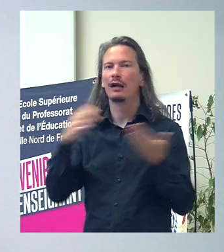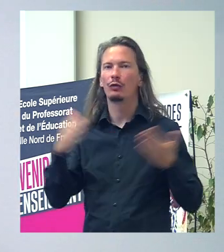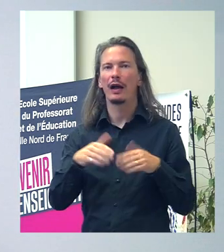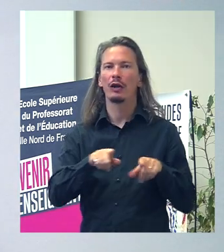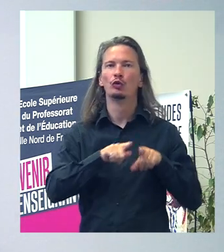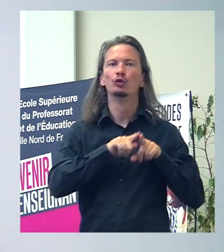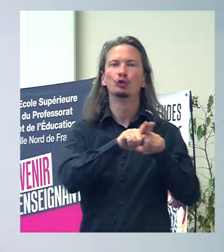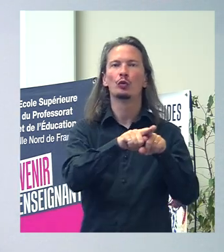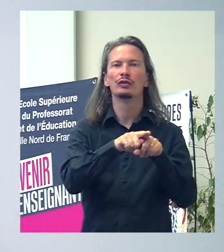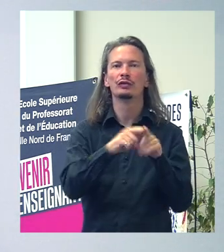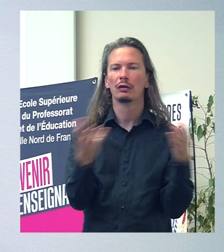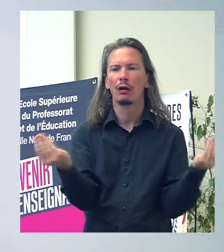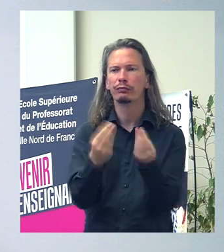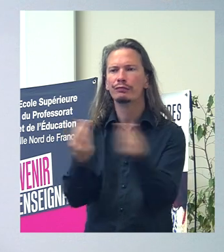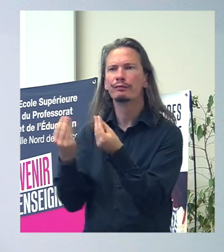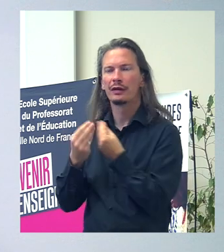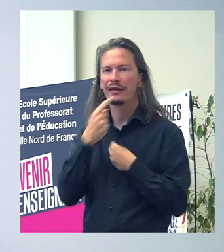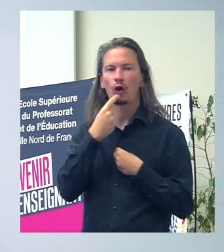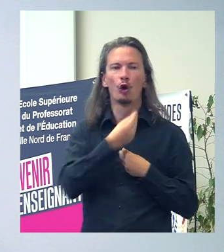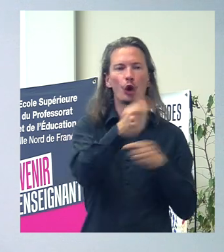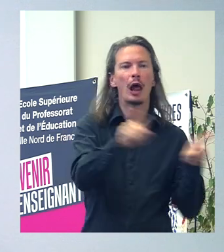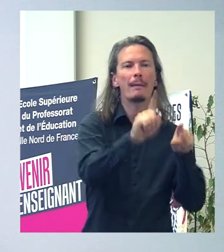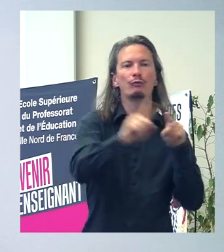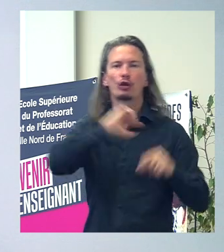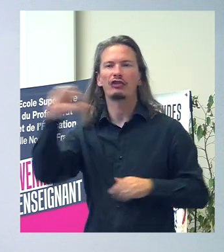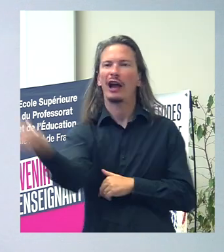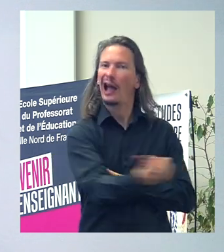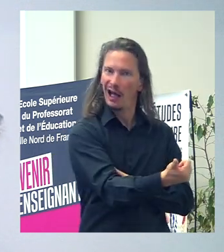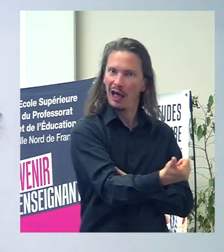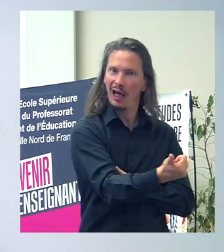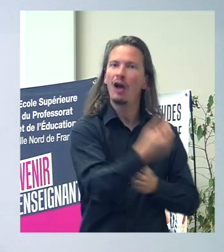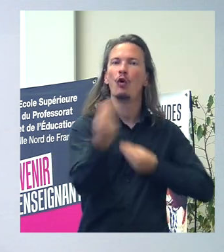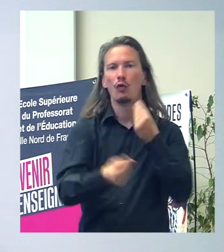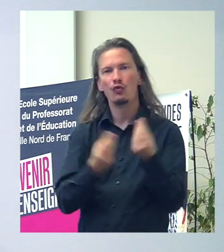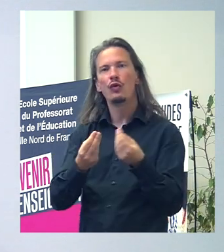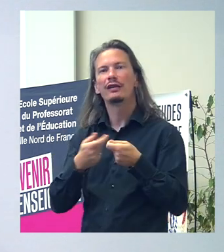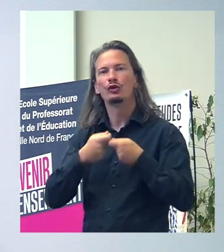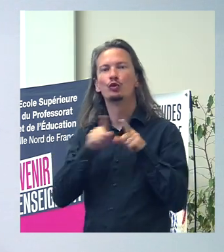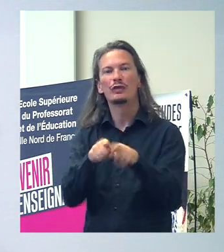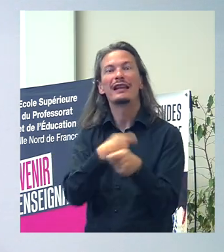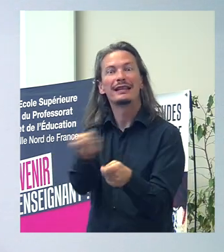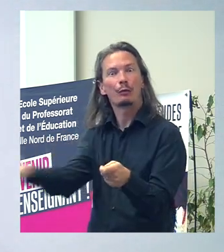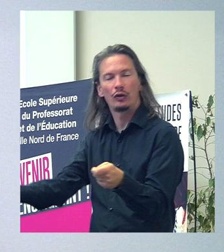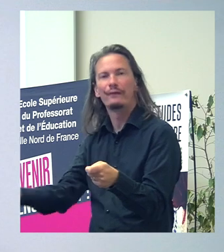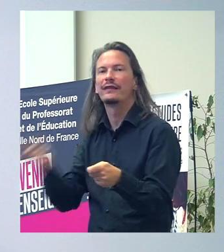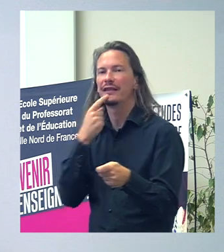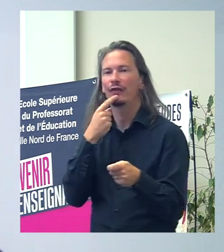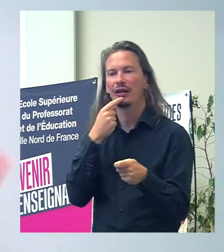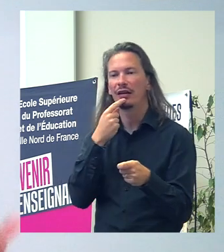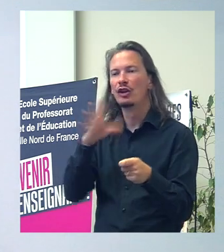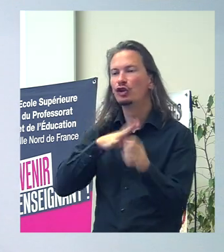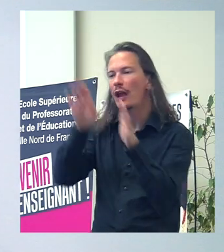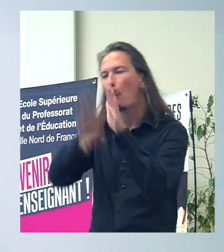justice commutative qui consiste à donner la même chose à tous, ou la justice distributive qui consiste à